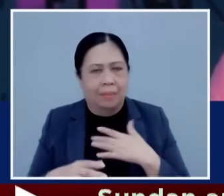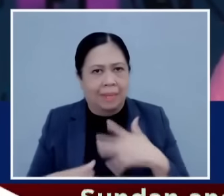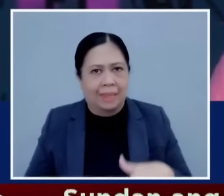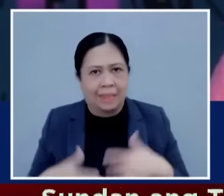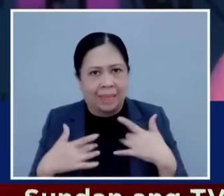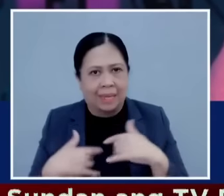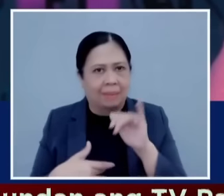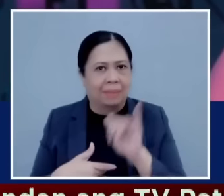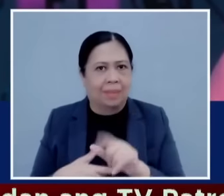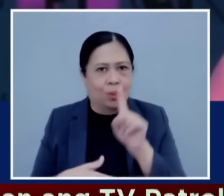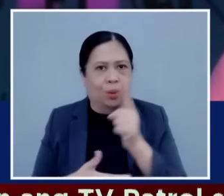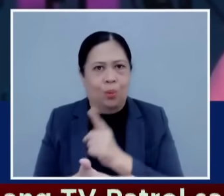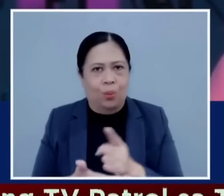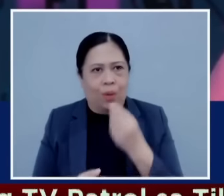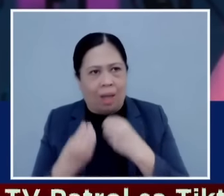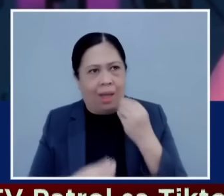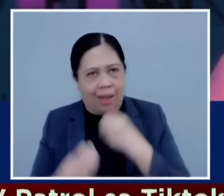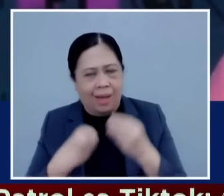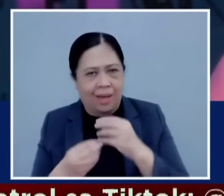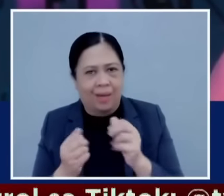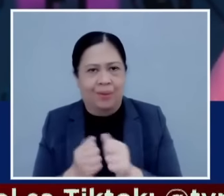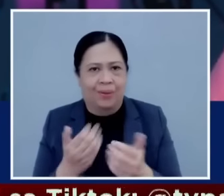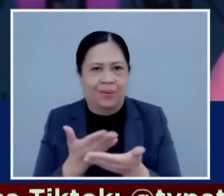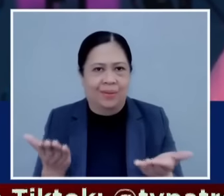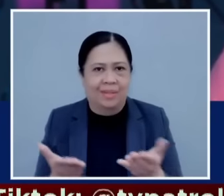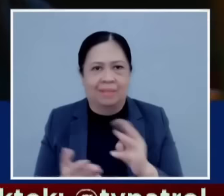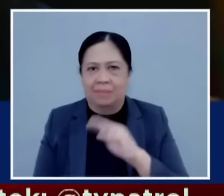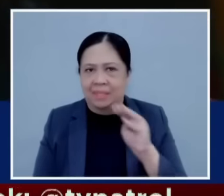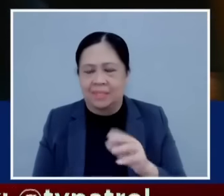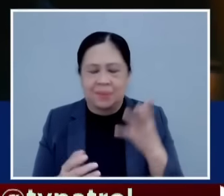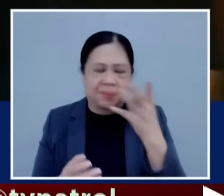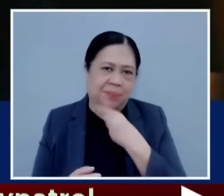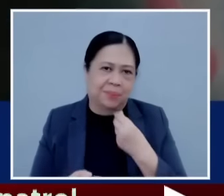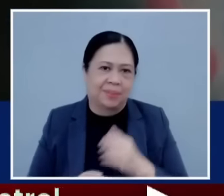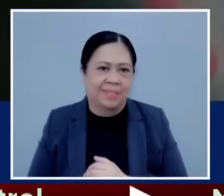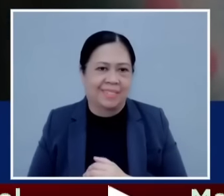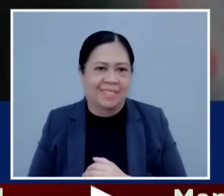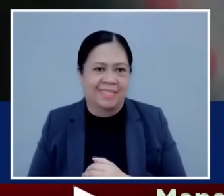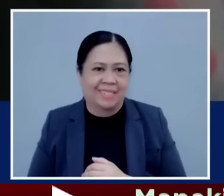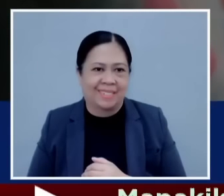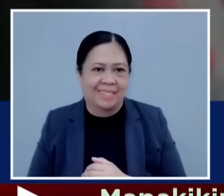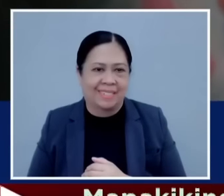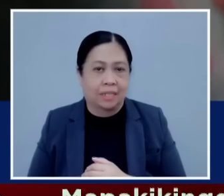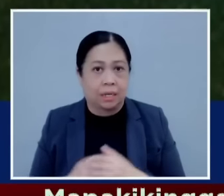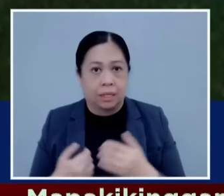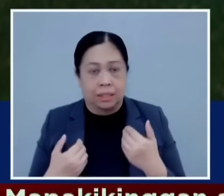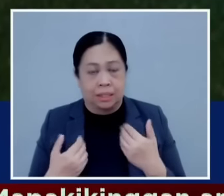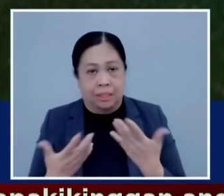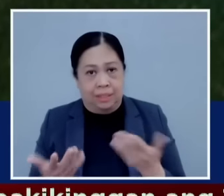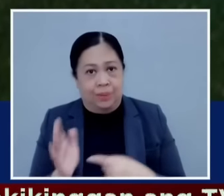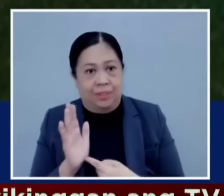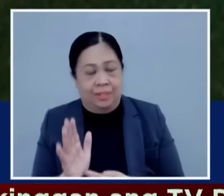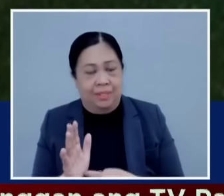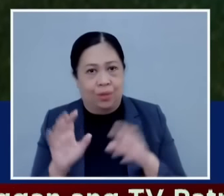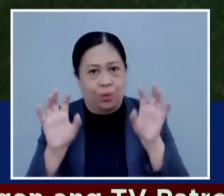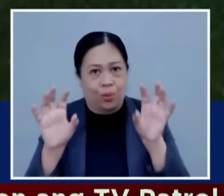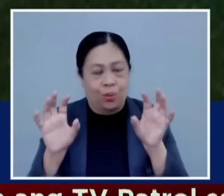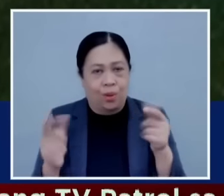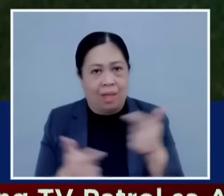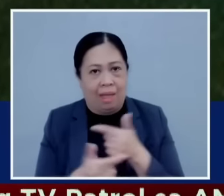that 1 week that I was with you guys. It was beautiful. Lisa! Does he have palabas na ang horror rom-com na